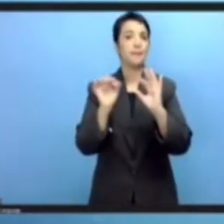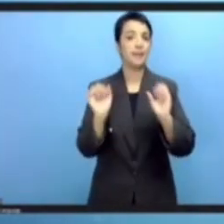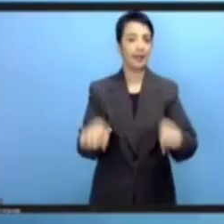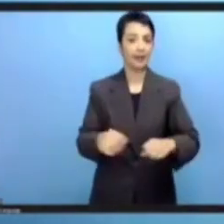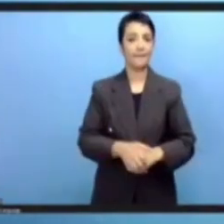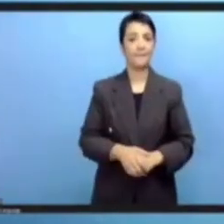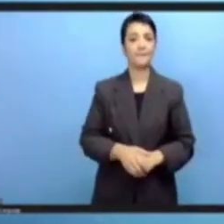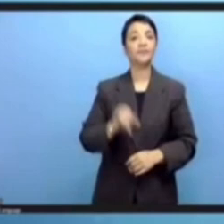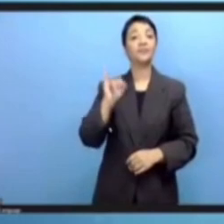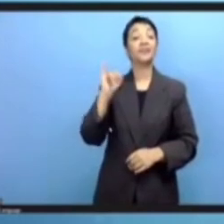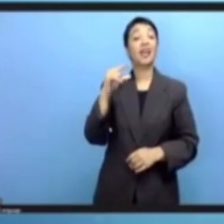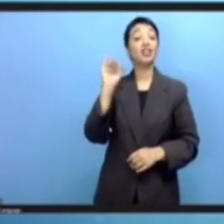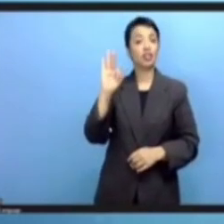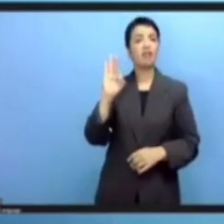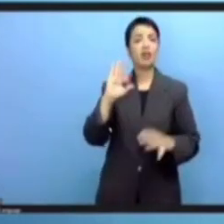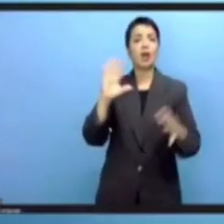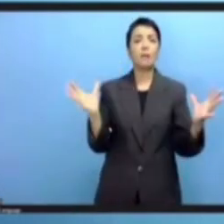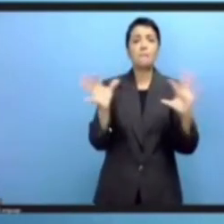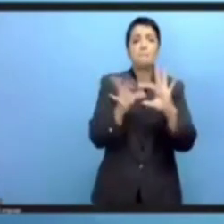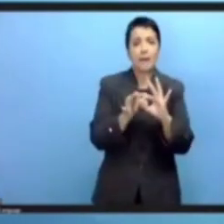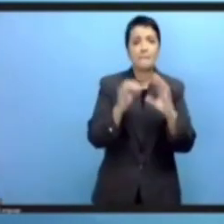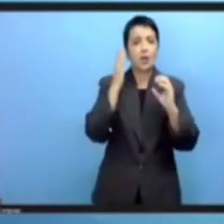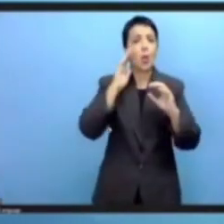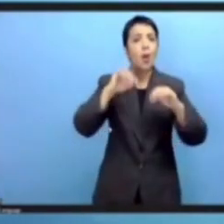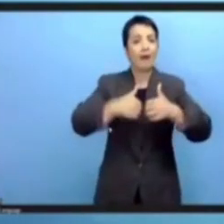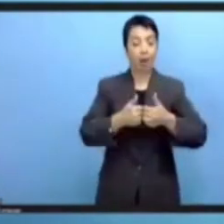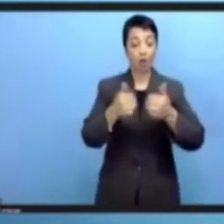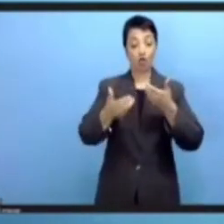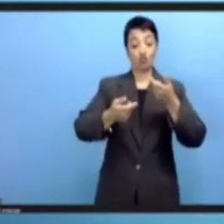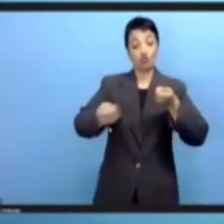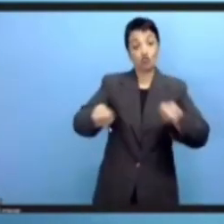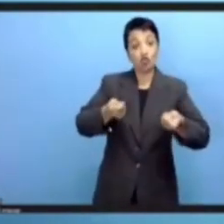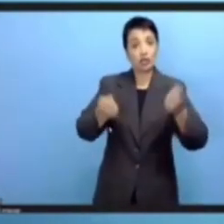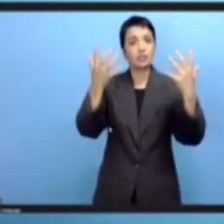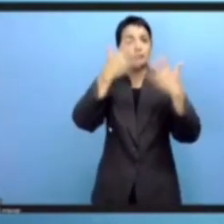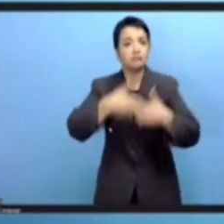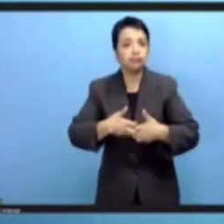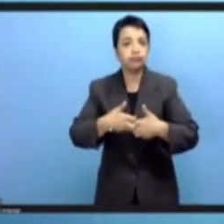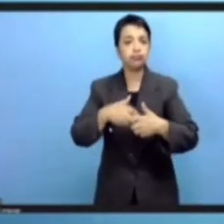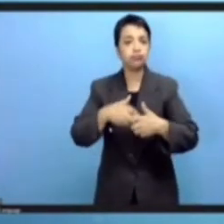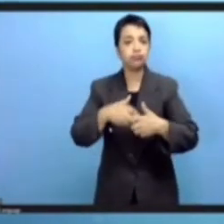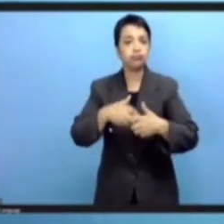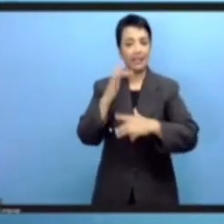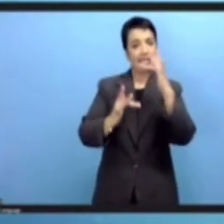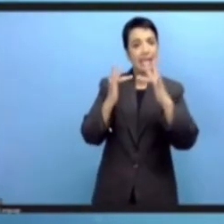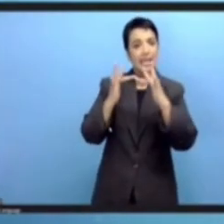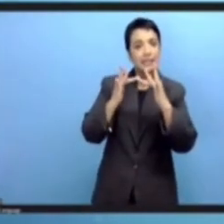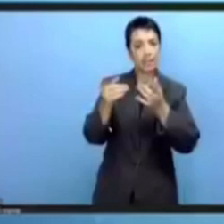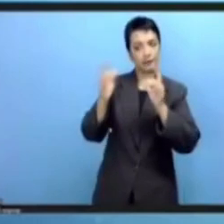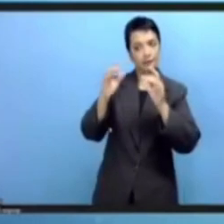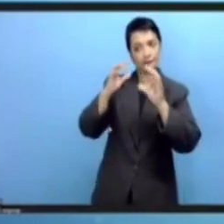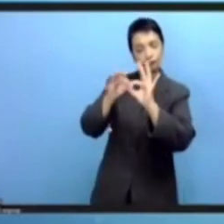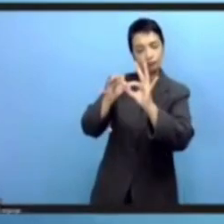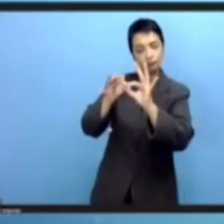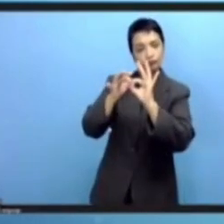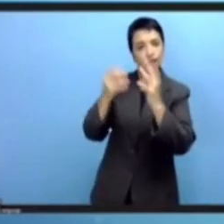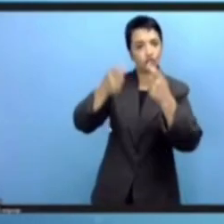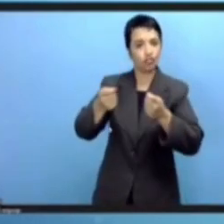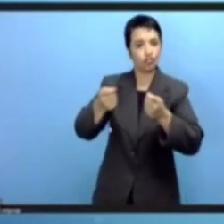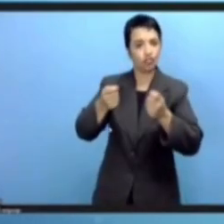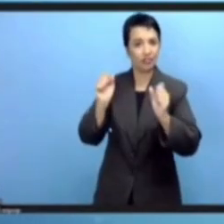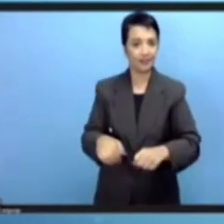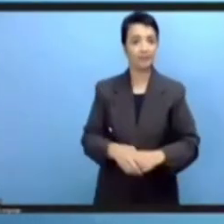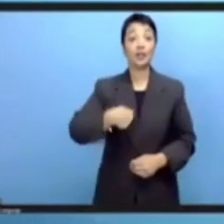forum fait partie du noyau dur de la gouvernance de l'Internet et la